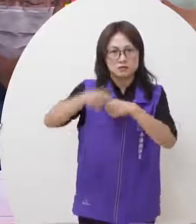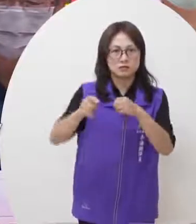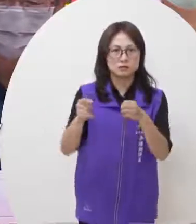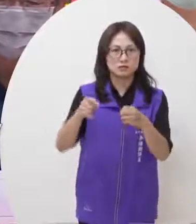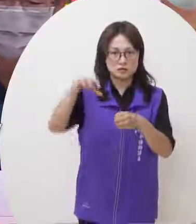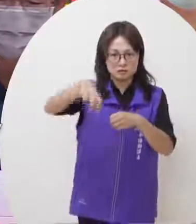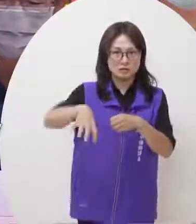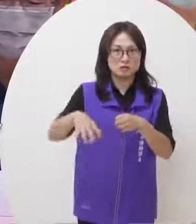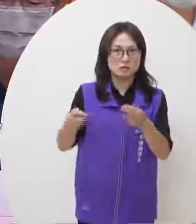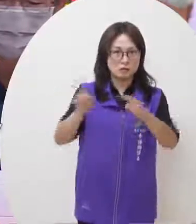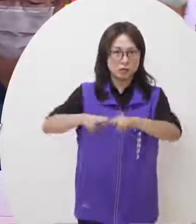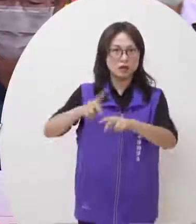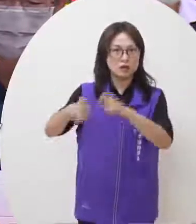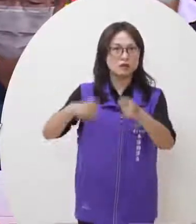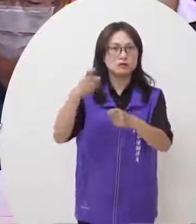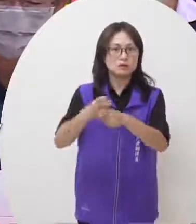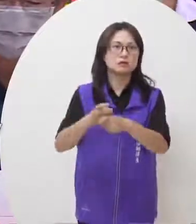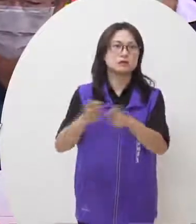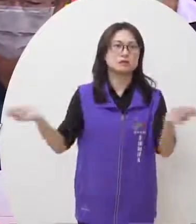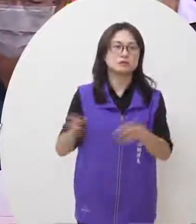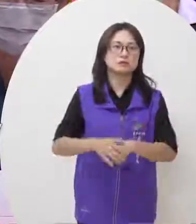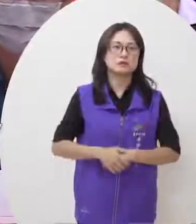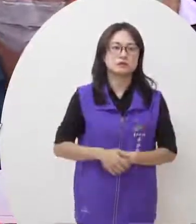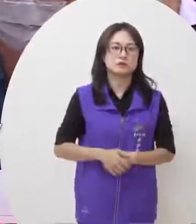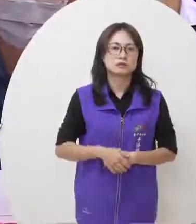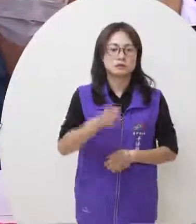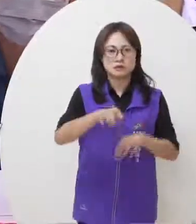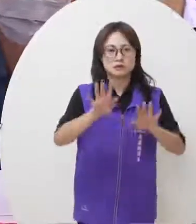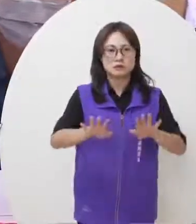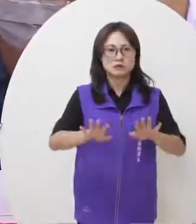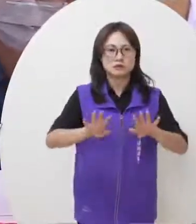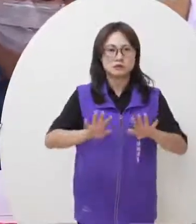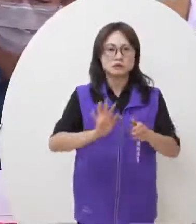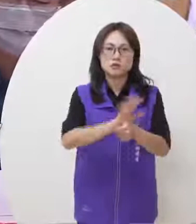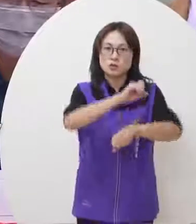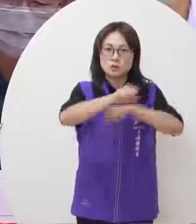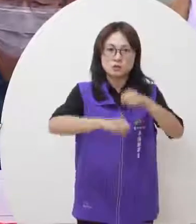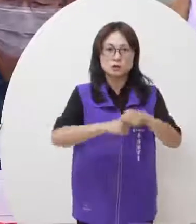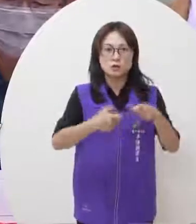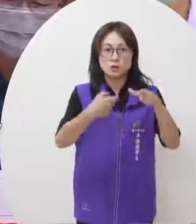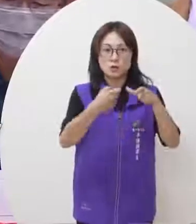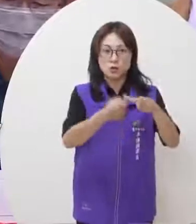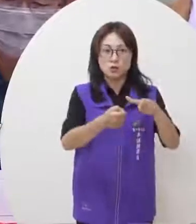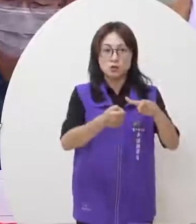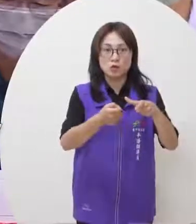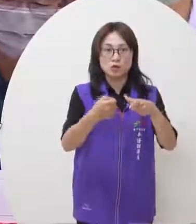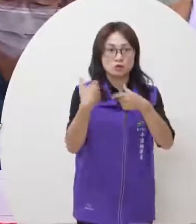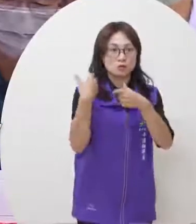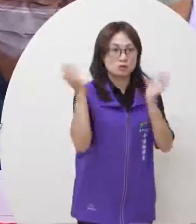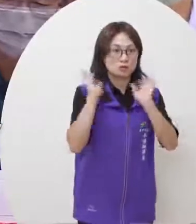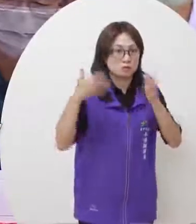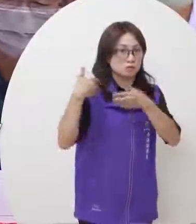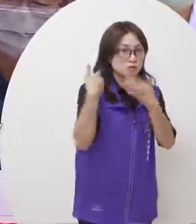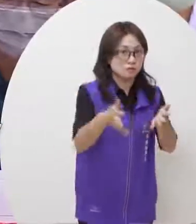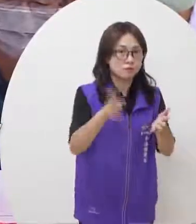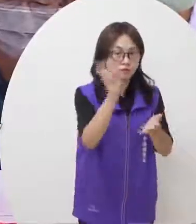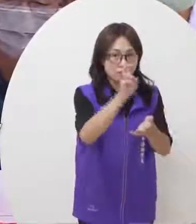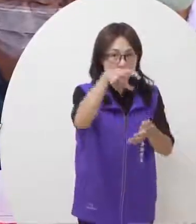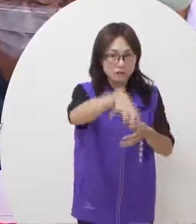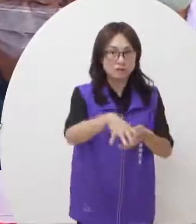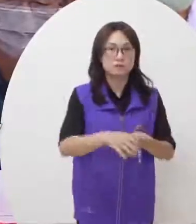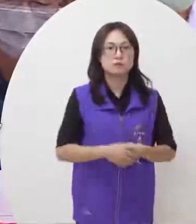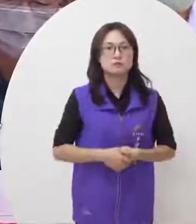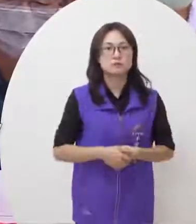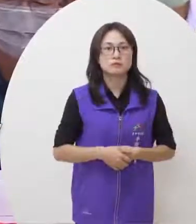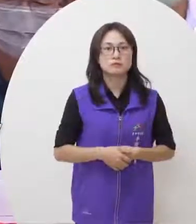以你即马推动这个公土吼，和我是感觉讲两个市长啊，两个智慧啦，啊，你啥讲？多一个较